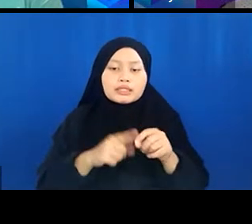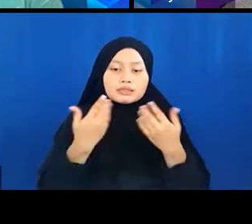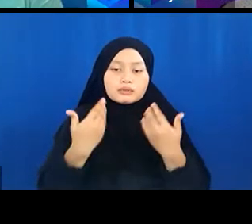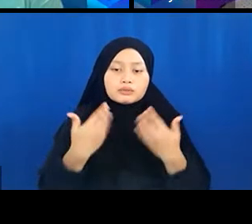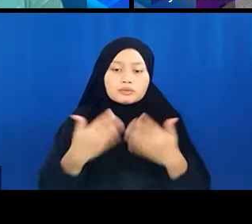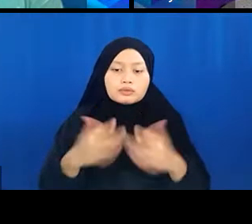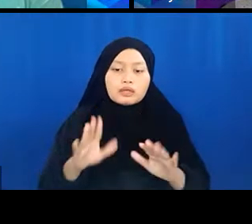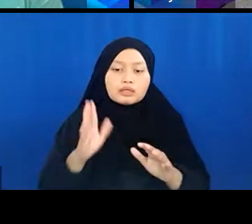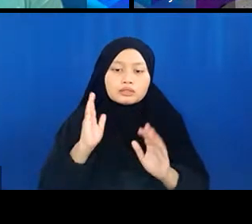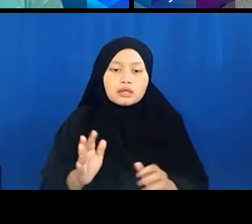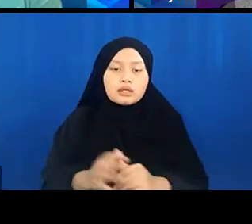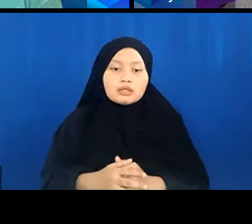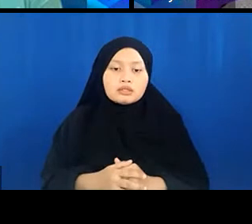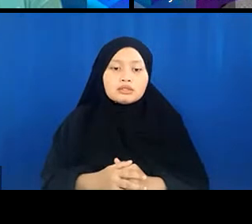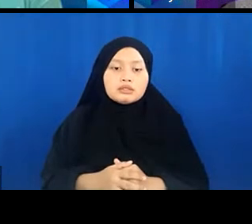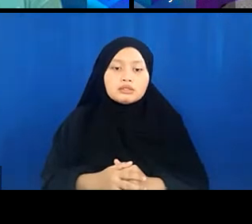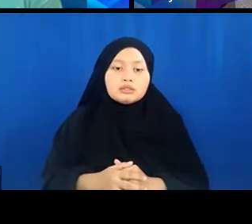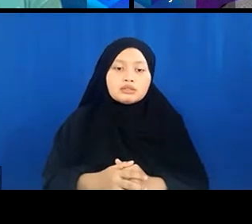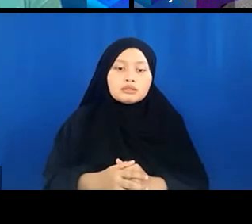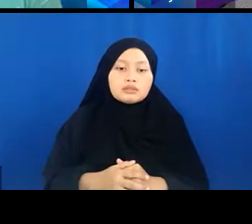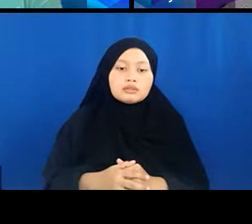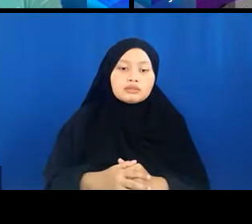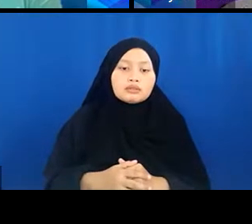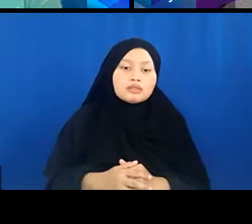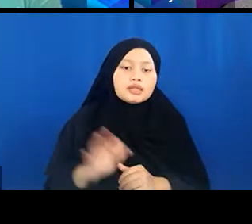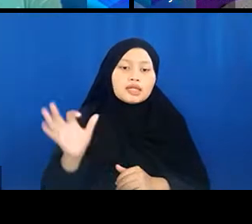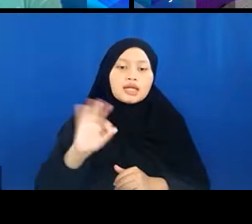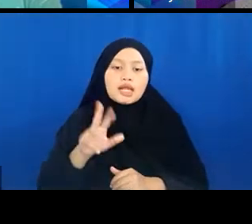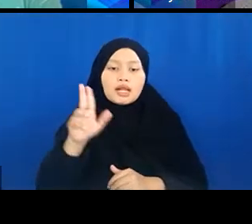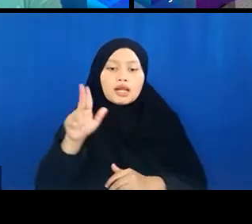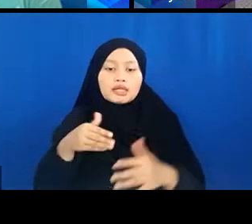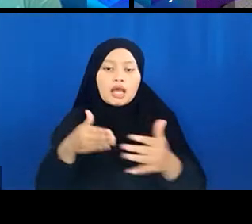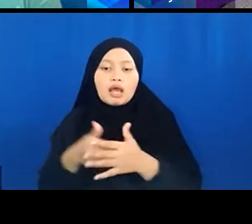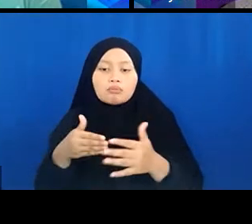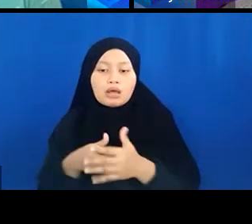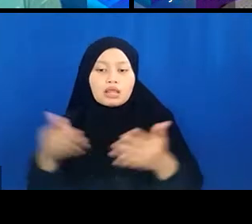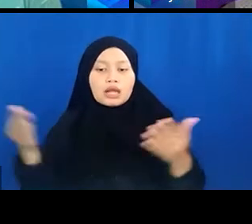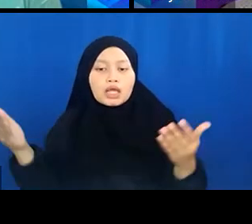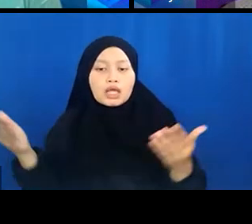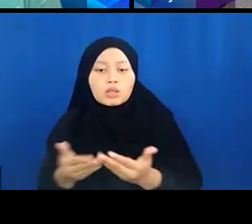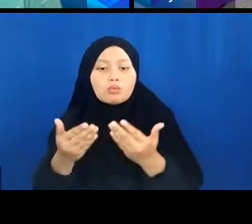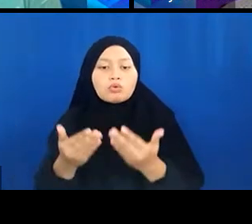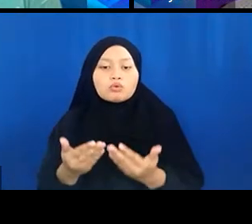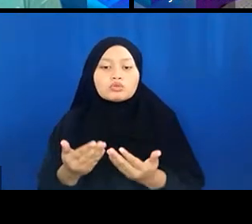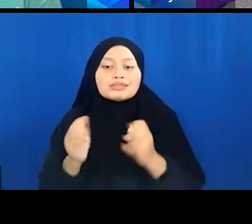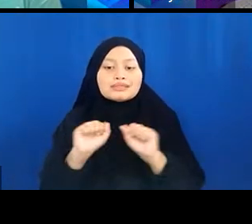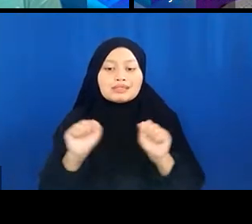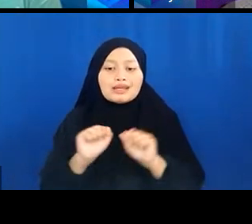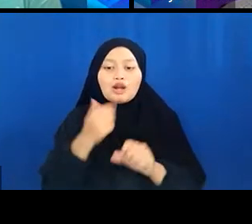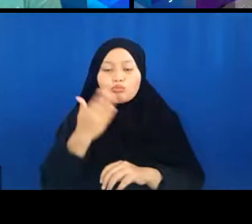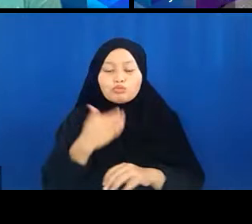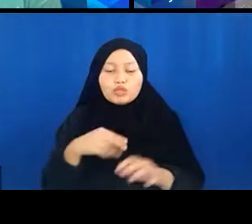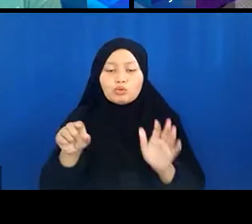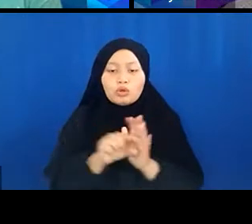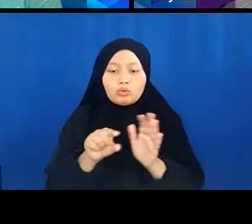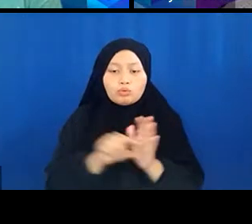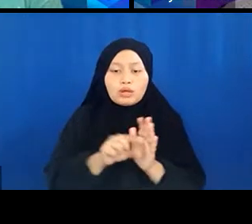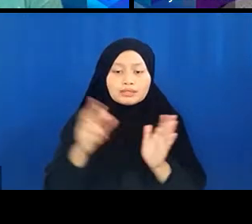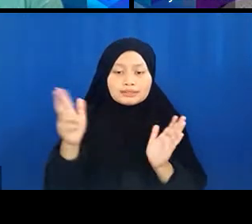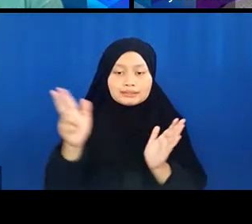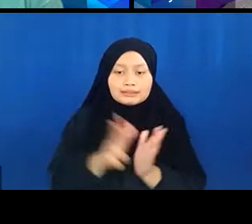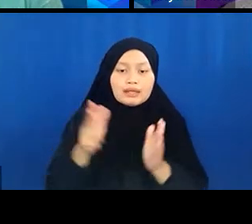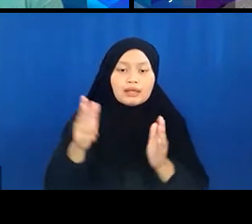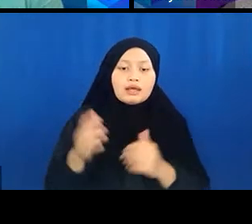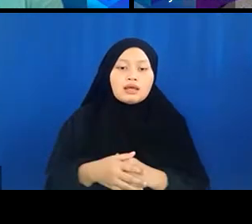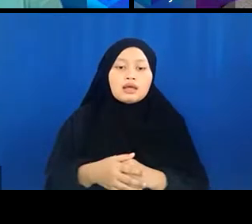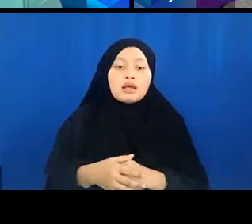tidak ada lagi hambatan yang kita temui dan juga segera memijit undang-undang ini kita